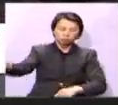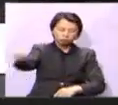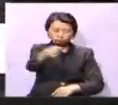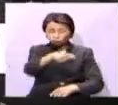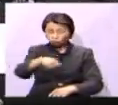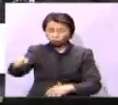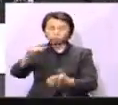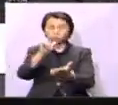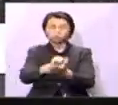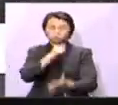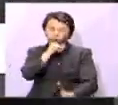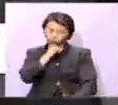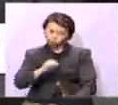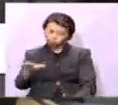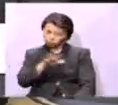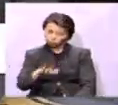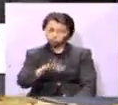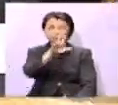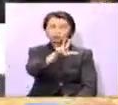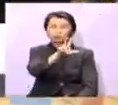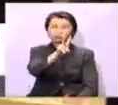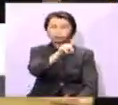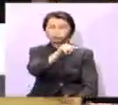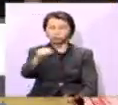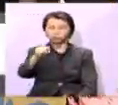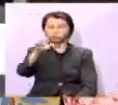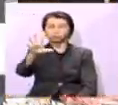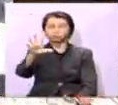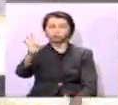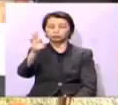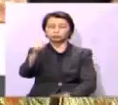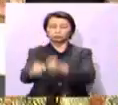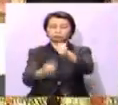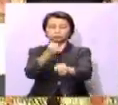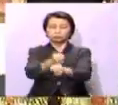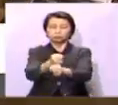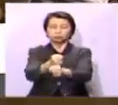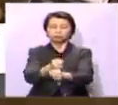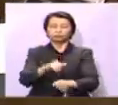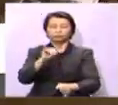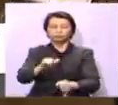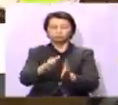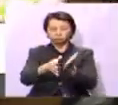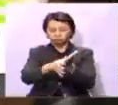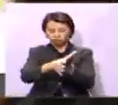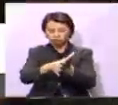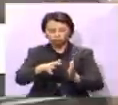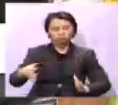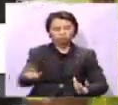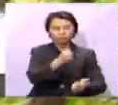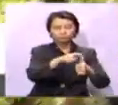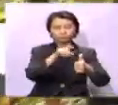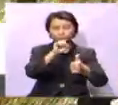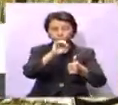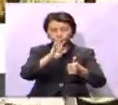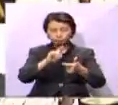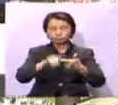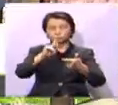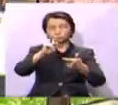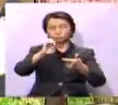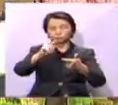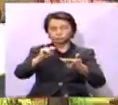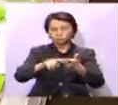suspek yang terlibat berumur dalam lingkungan 32 hingga 59 tahun. Antara dadah yang dirampas ialah syabu,